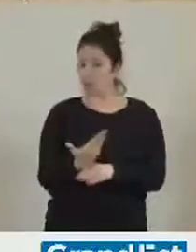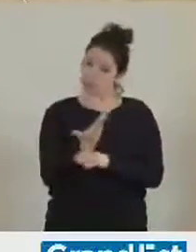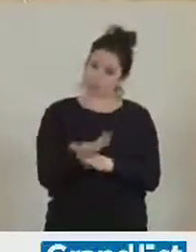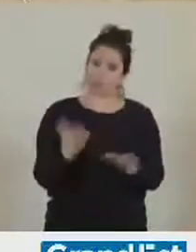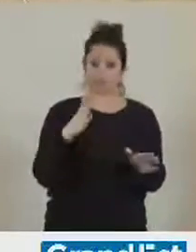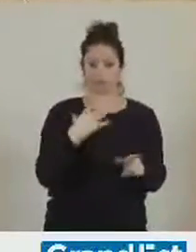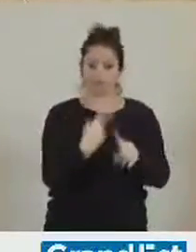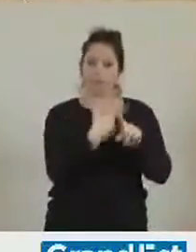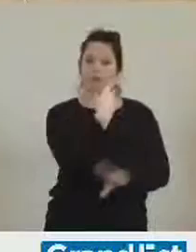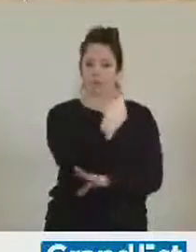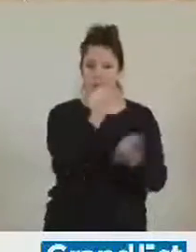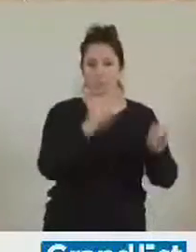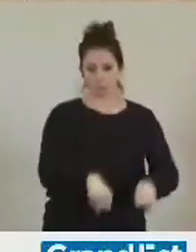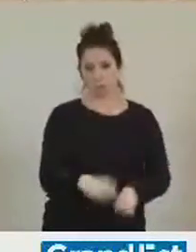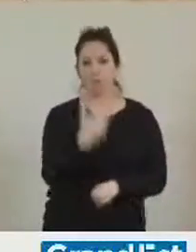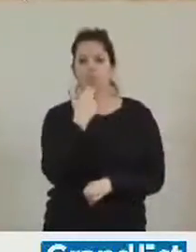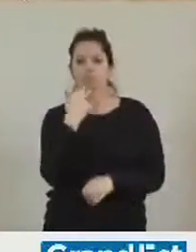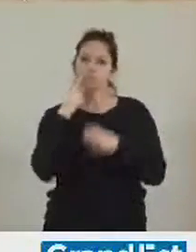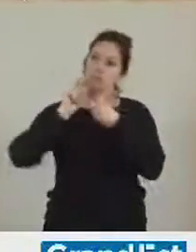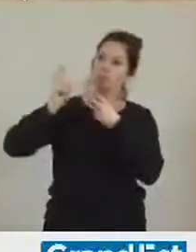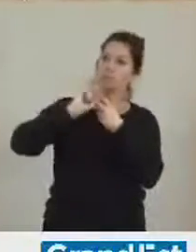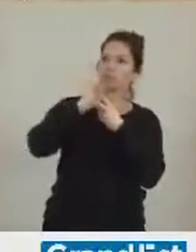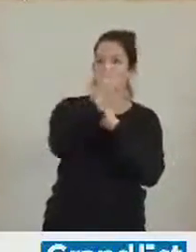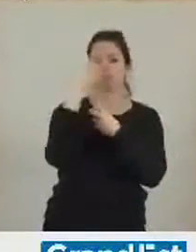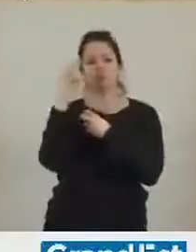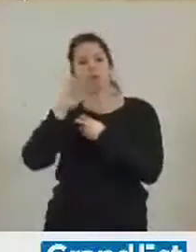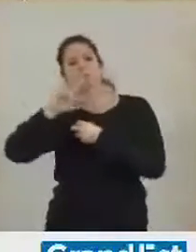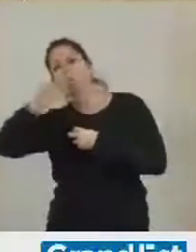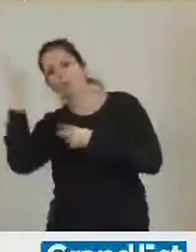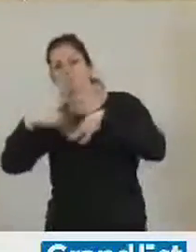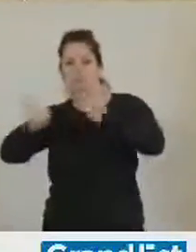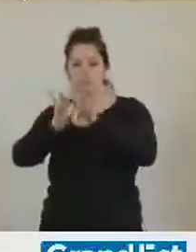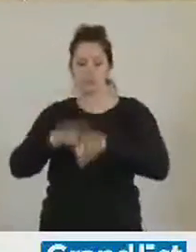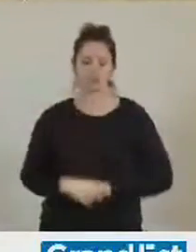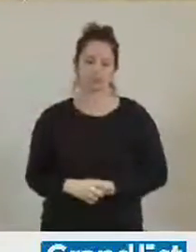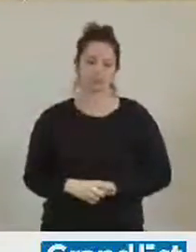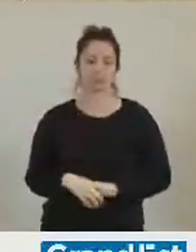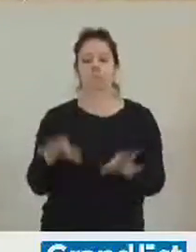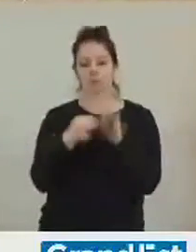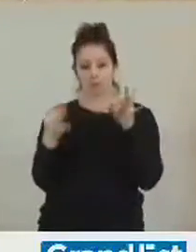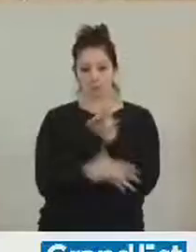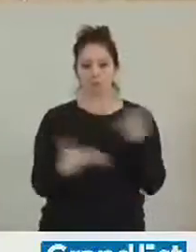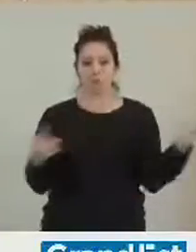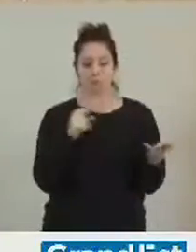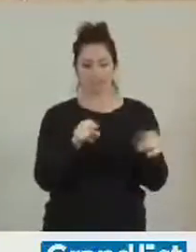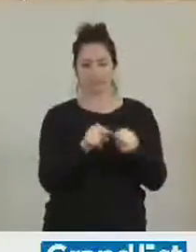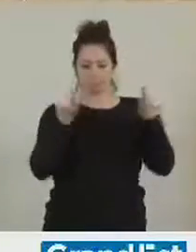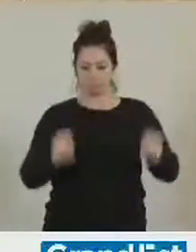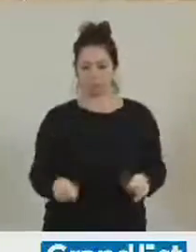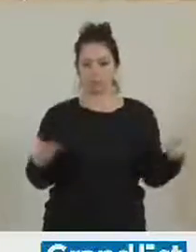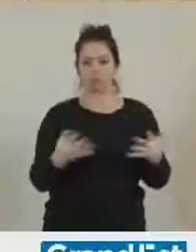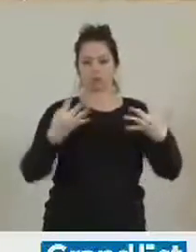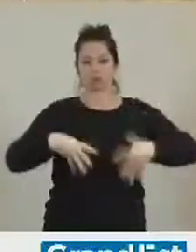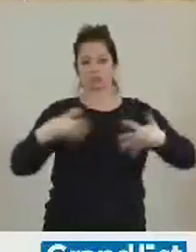bénéficier de cette mobilité. Pour conclure, mes chers collègues, vous dire que ce budget est à la fois un budget de 19